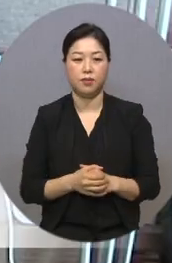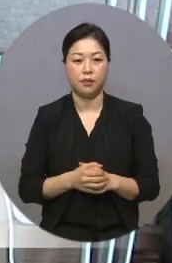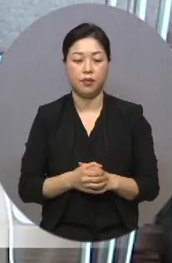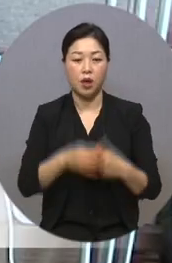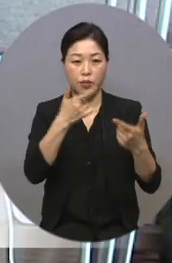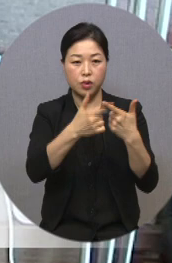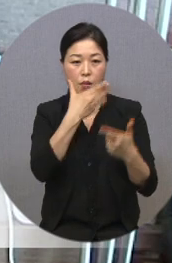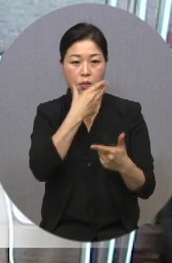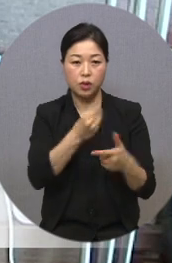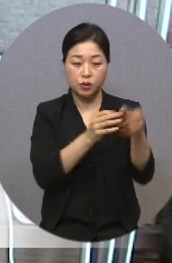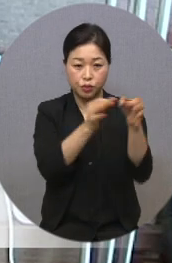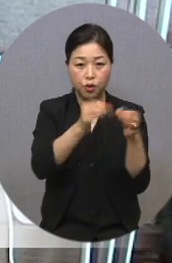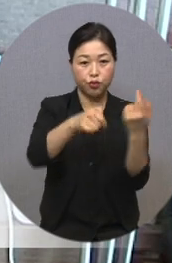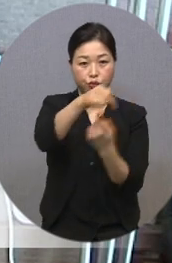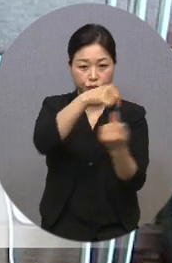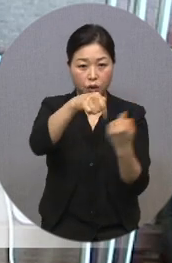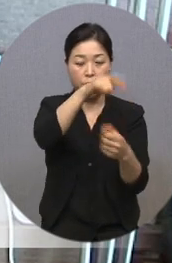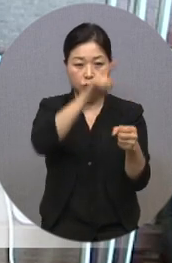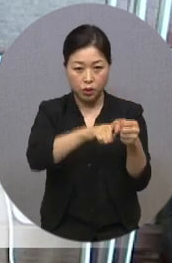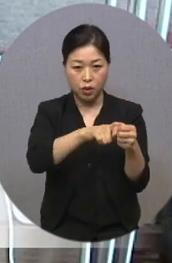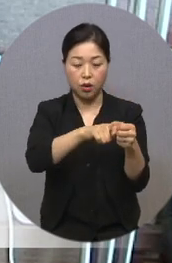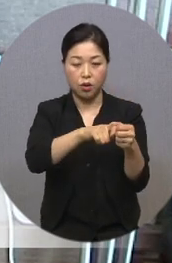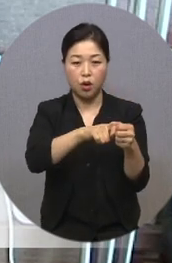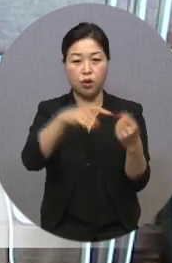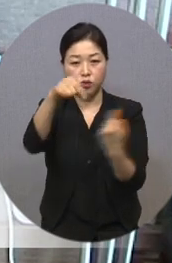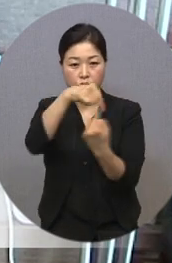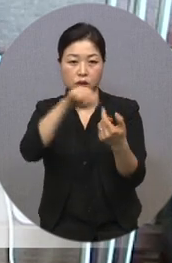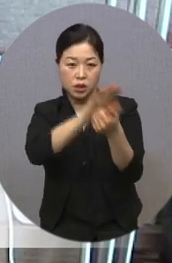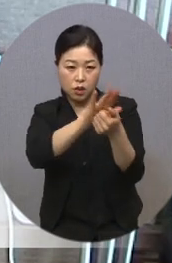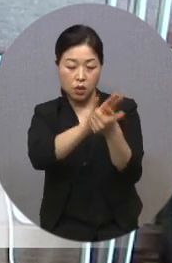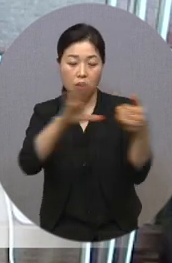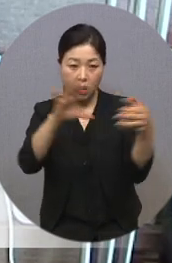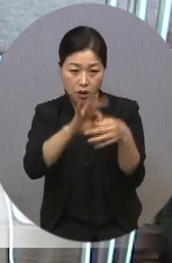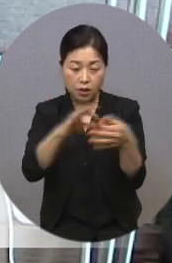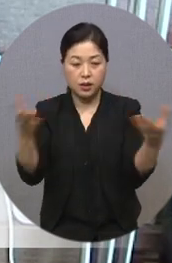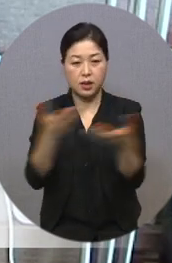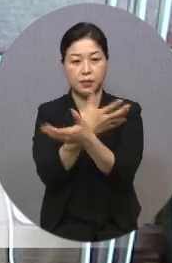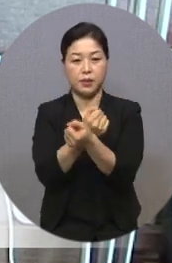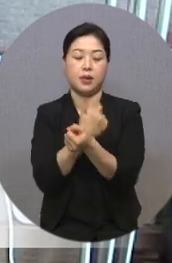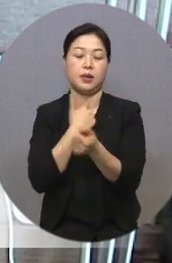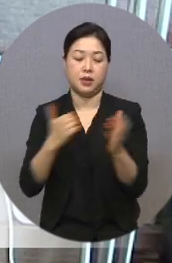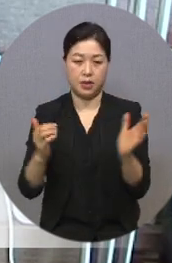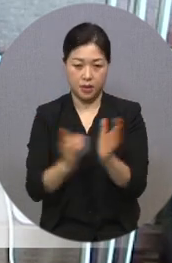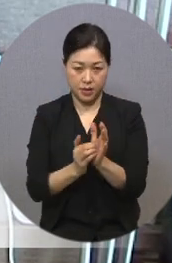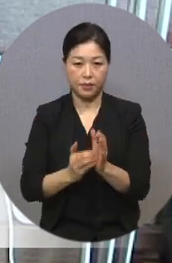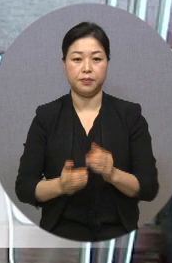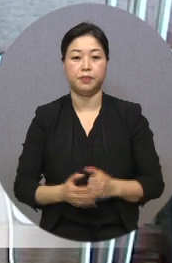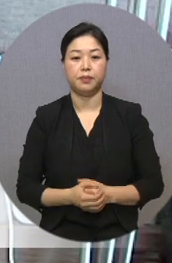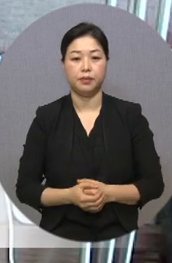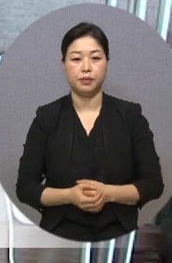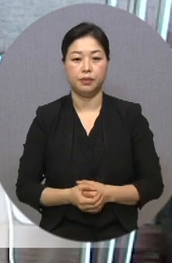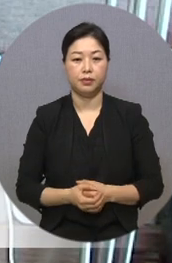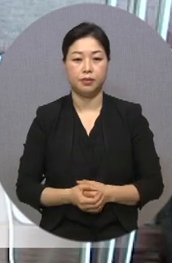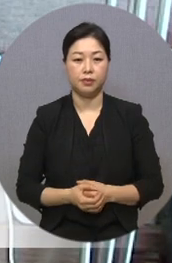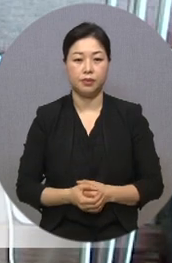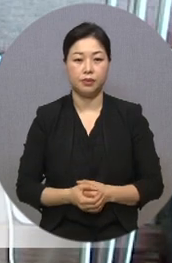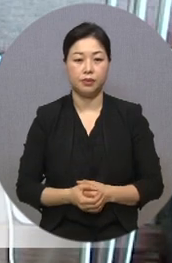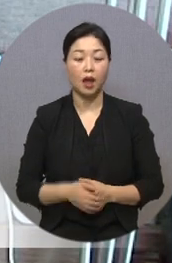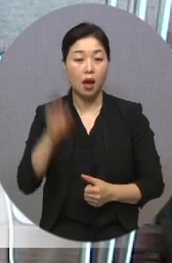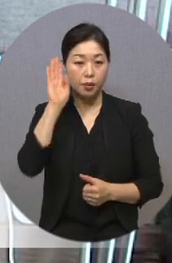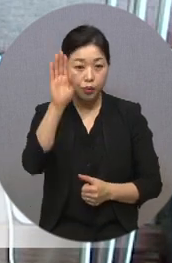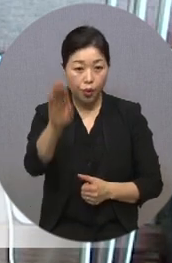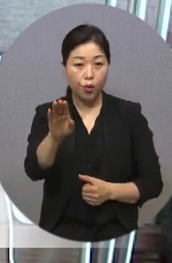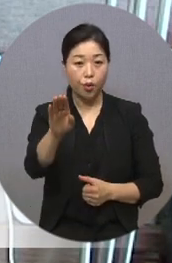부산복지몰을 운영하기 위하여 오늘 운영지원협정 체결을 하게 되었습니다.